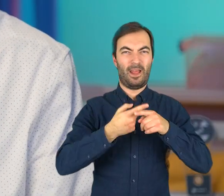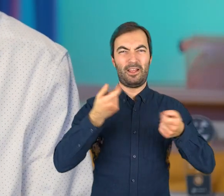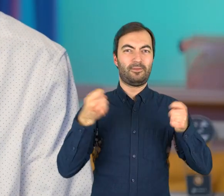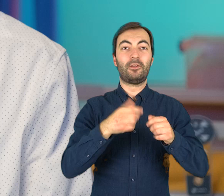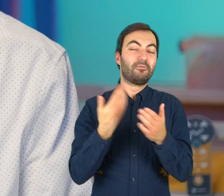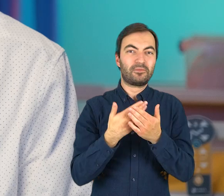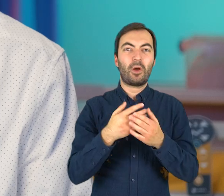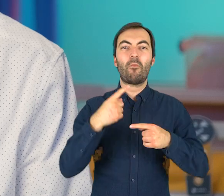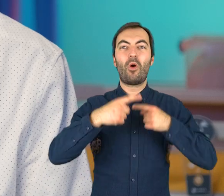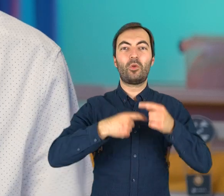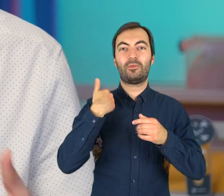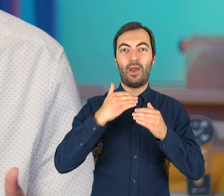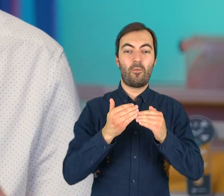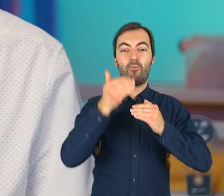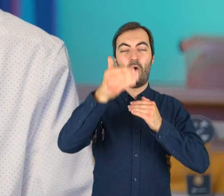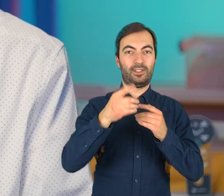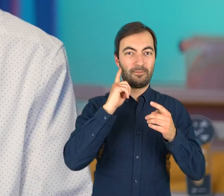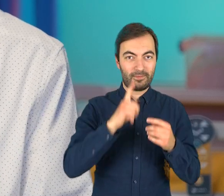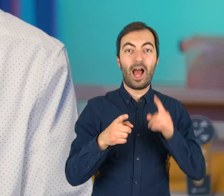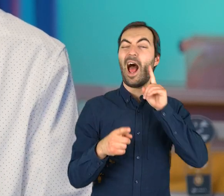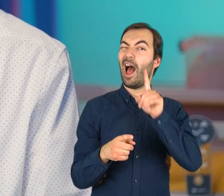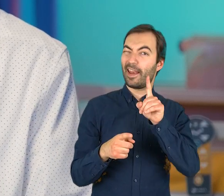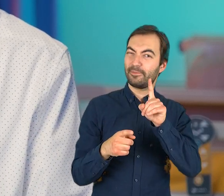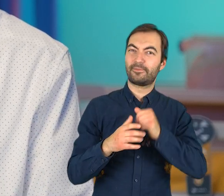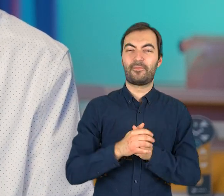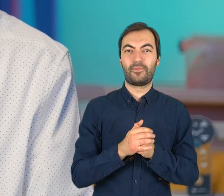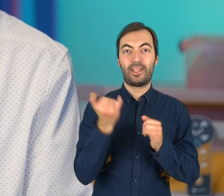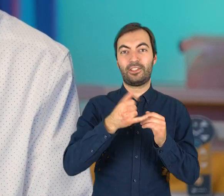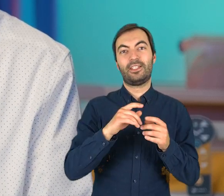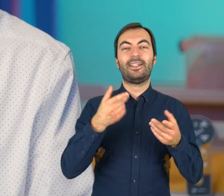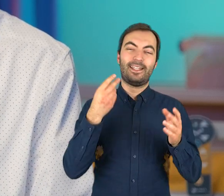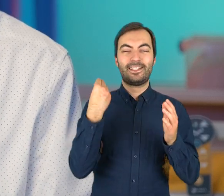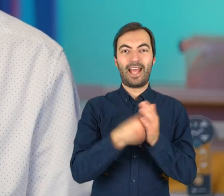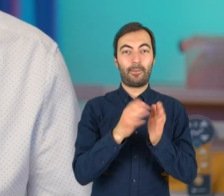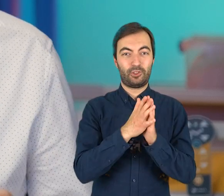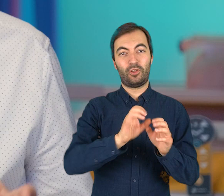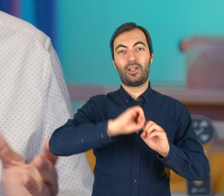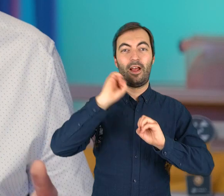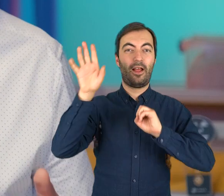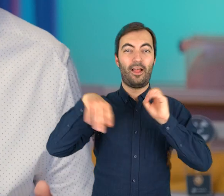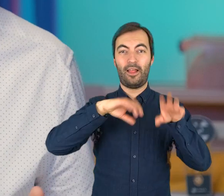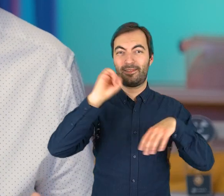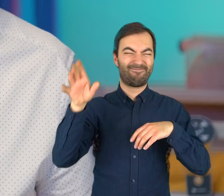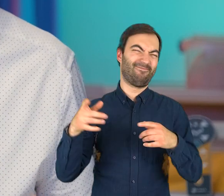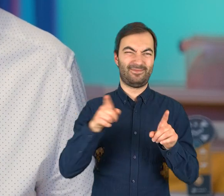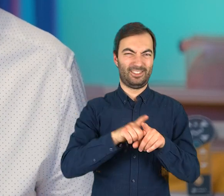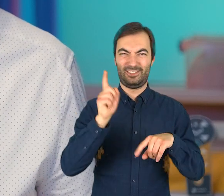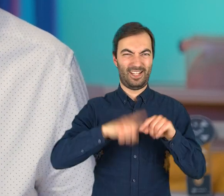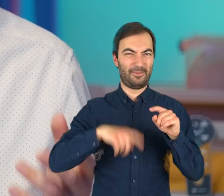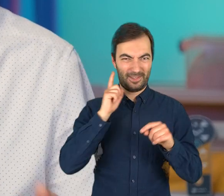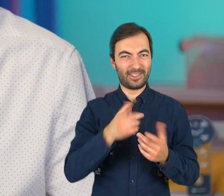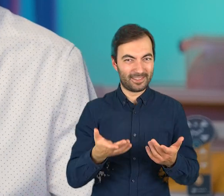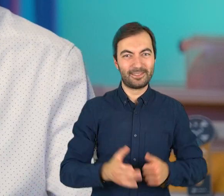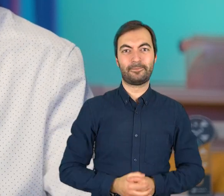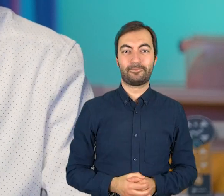strony wynoszenie cennych książek poza jądro komórki też nie jest dobrym wyjściem, bo zniszczenie jednej książki oznacza,